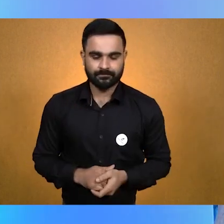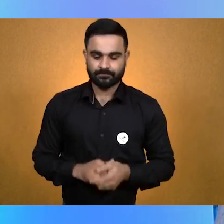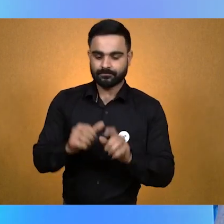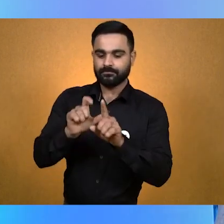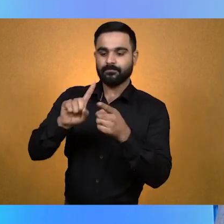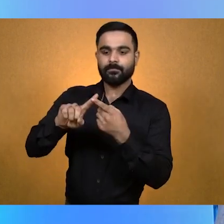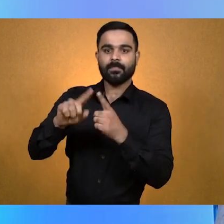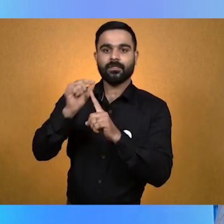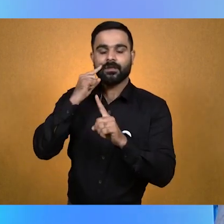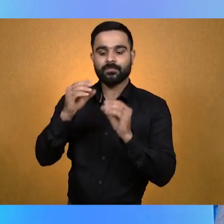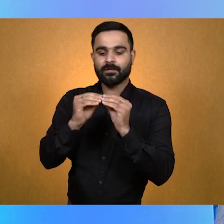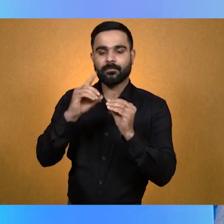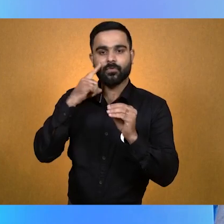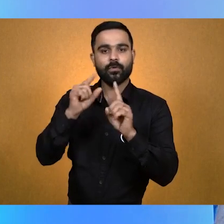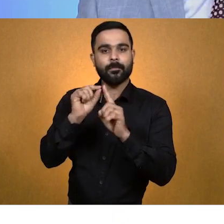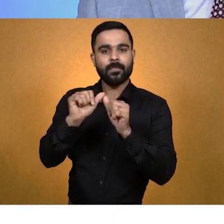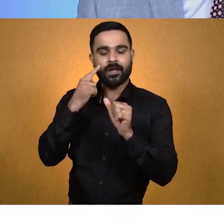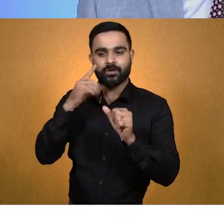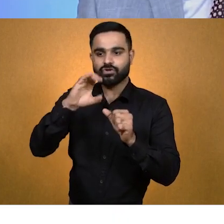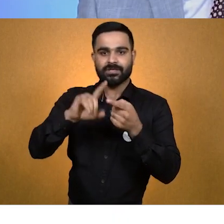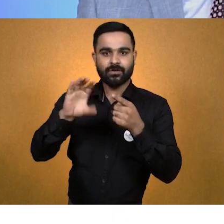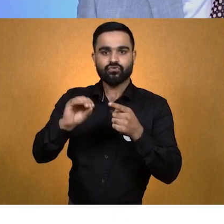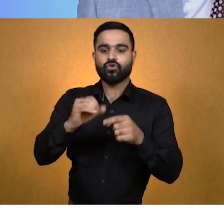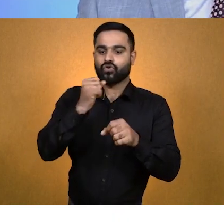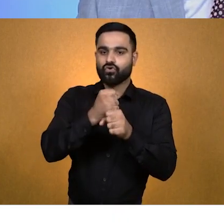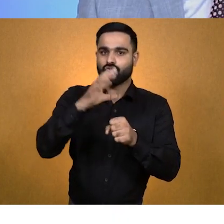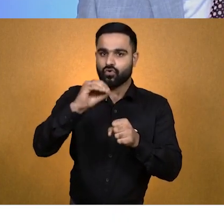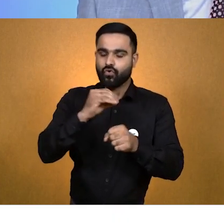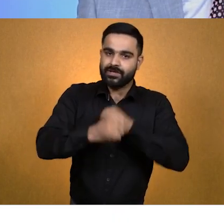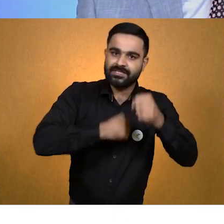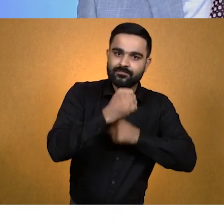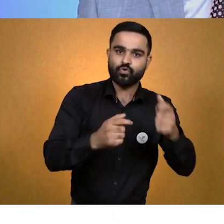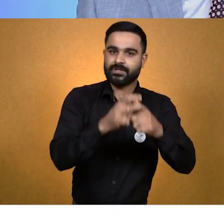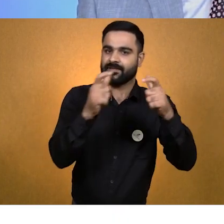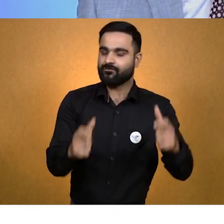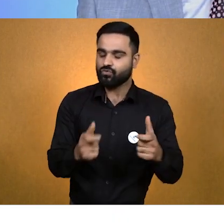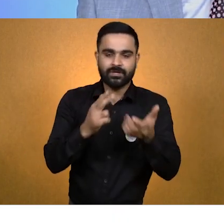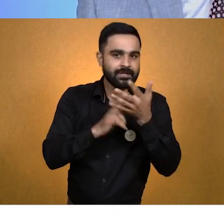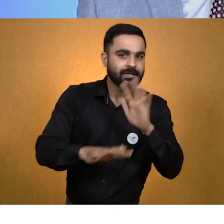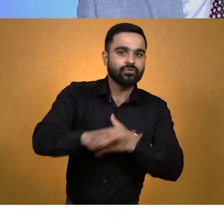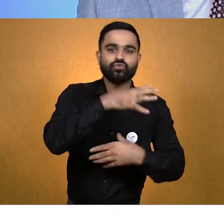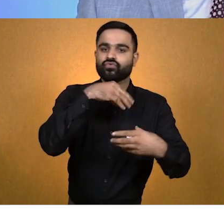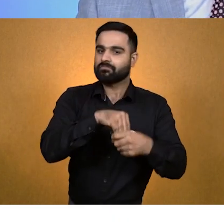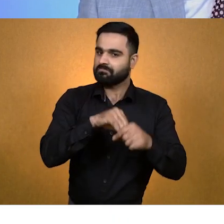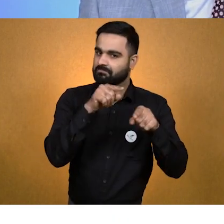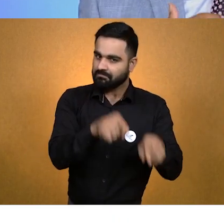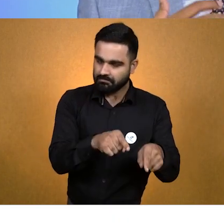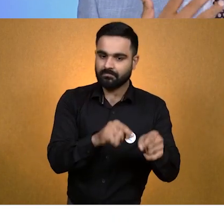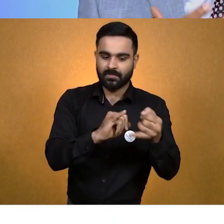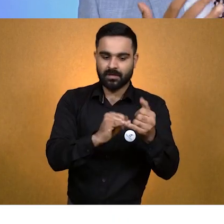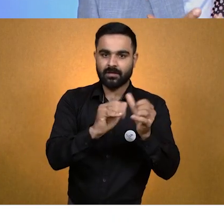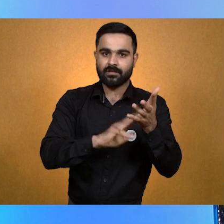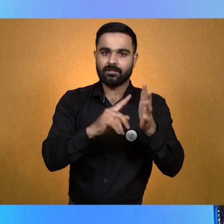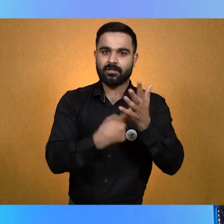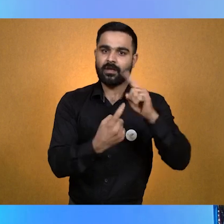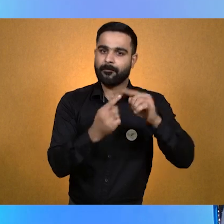दीप्ति बोपाया, सीईओ गो स्पोर्ट्स फाउंडेशन. गो स्पोर्ट्स फाउंडेशन इज अ नेचुरल फिट फॉर समर्थ बाय Hyundai बिकॉज ऑफ द